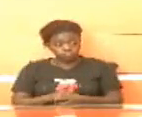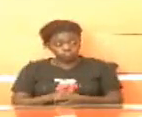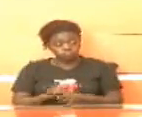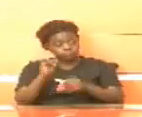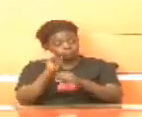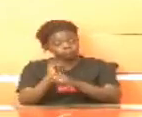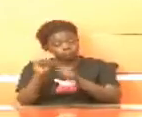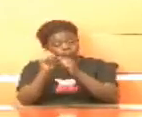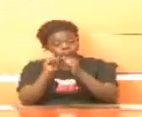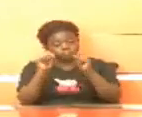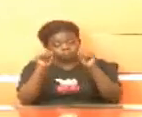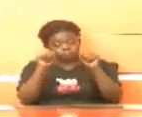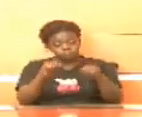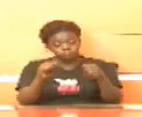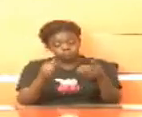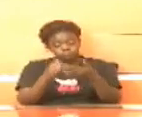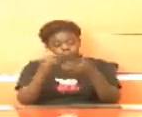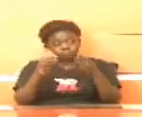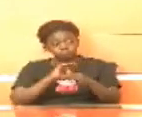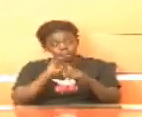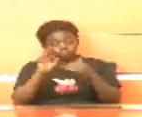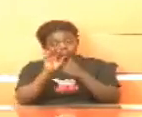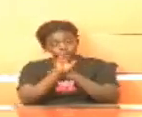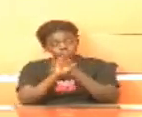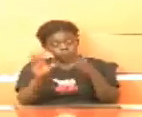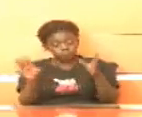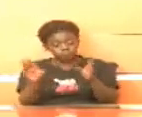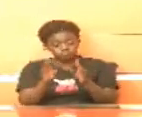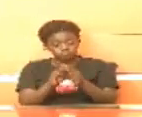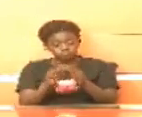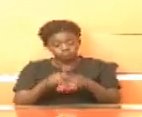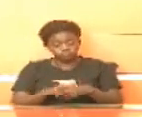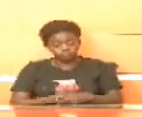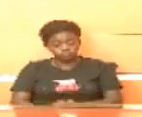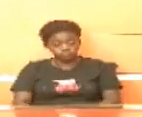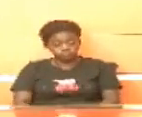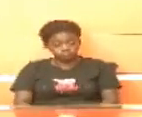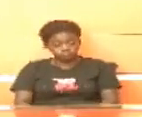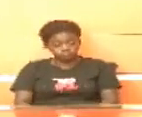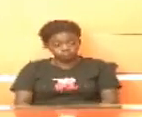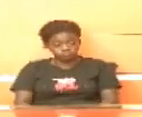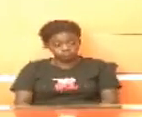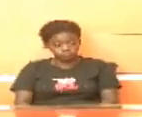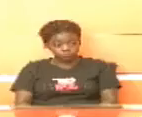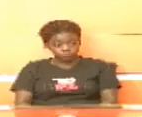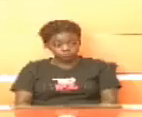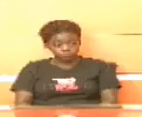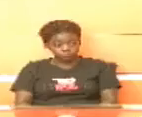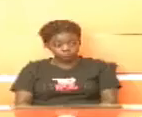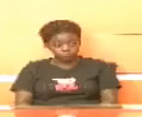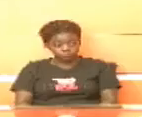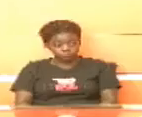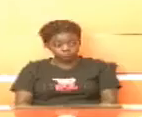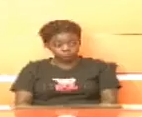wamu nitusobola okulanga tuyamba ensi yaffe David Tamale yakusakidde gulin kubakede TV